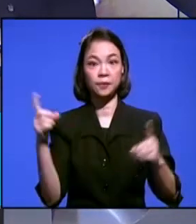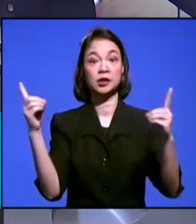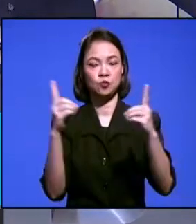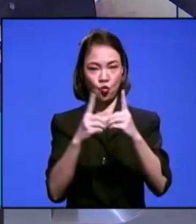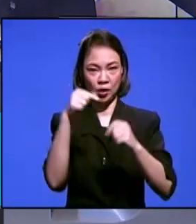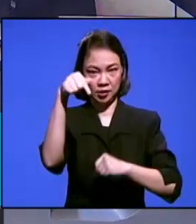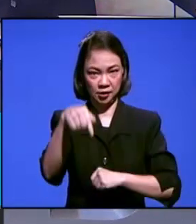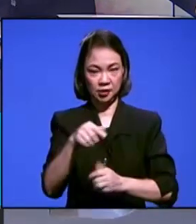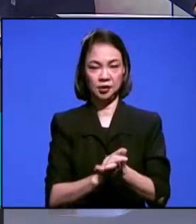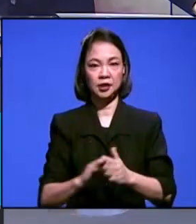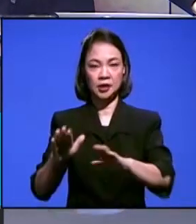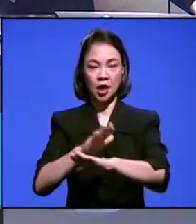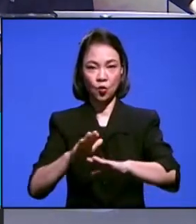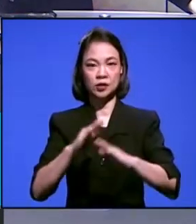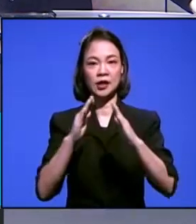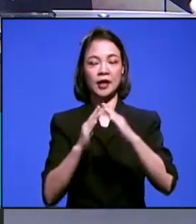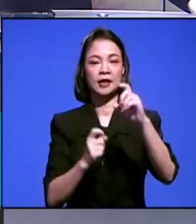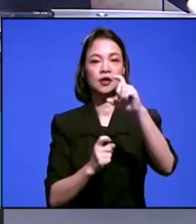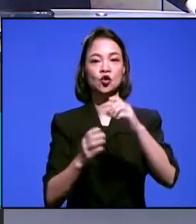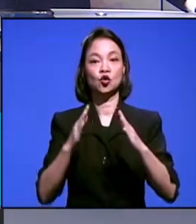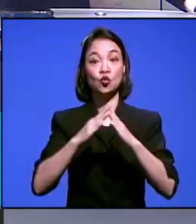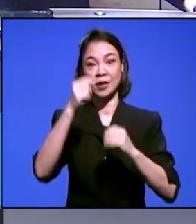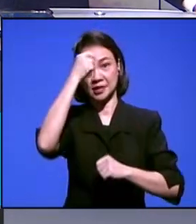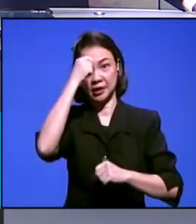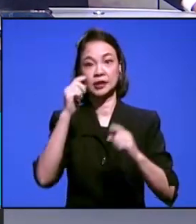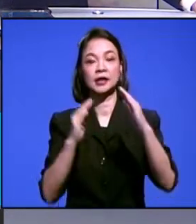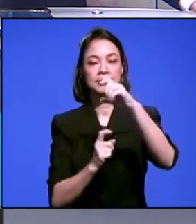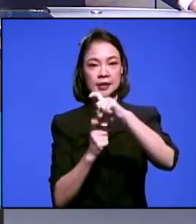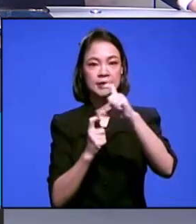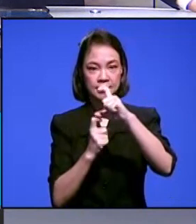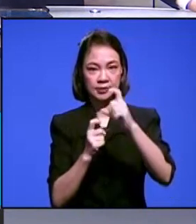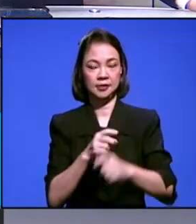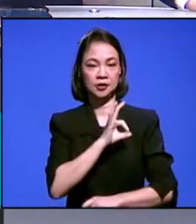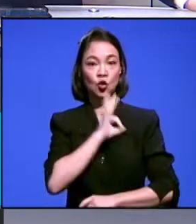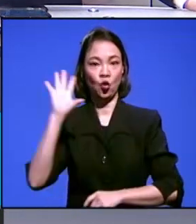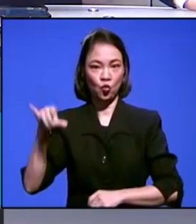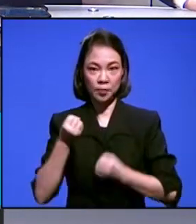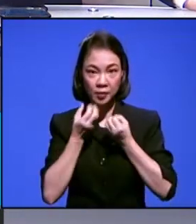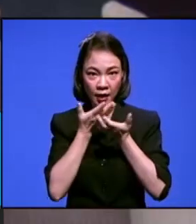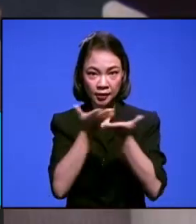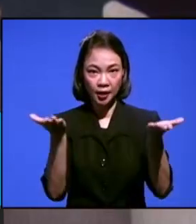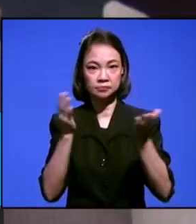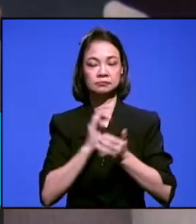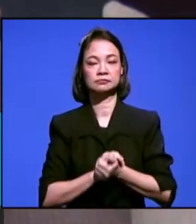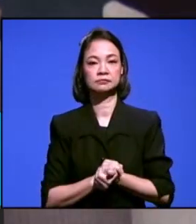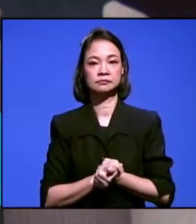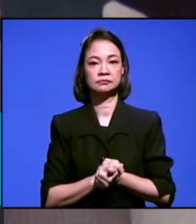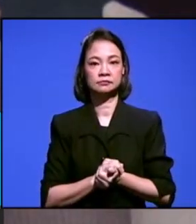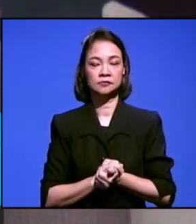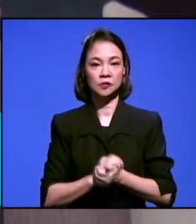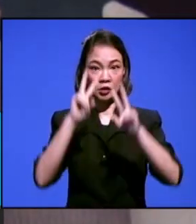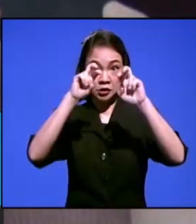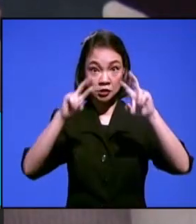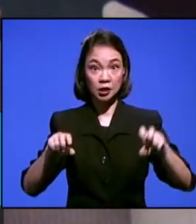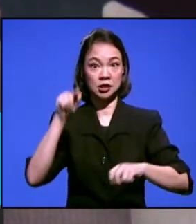WNI kini dirawat di RSPI Sulianti Saroso. Dan berikut pernyataan Presiden Joko Widodo. Dan dicek di